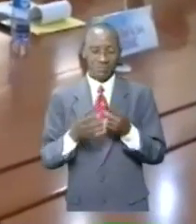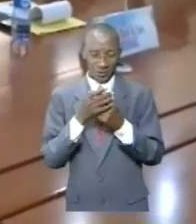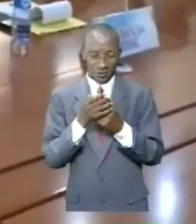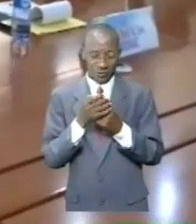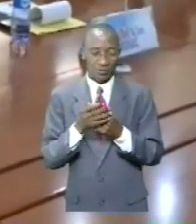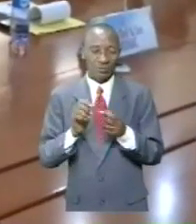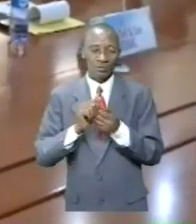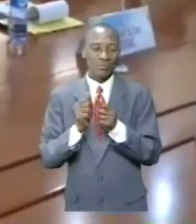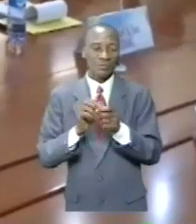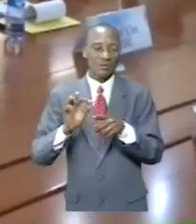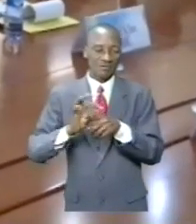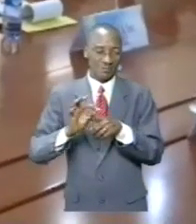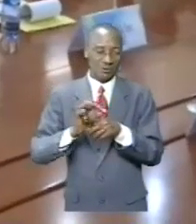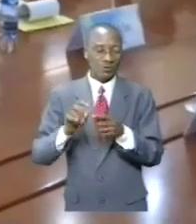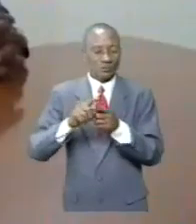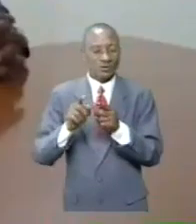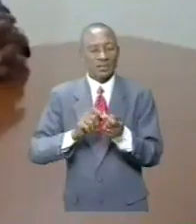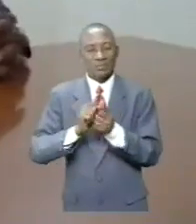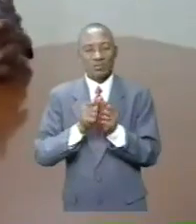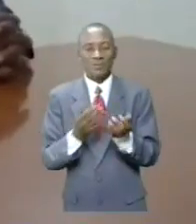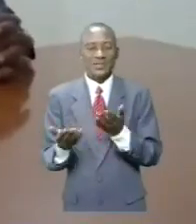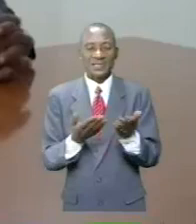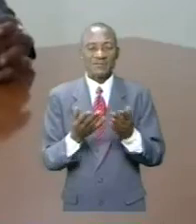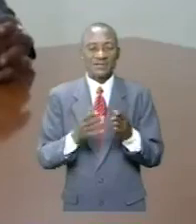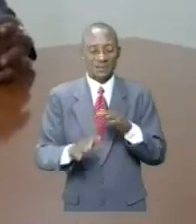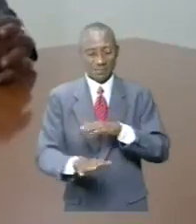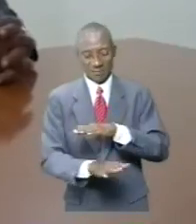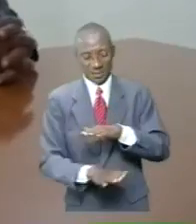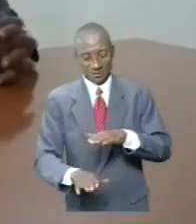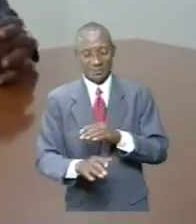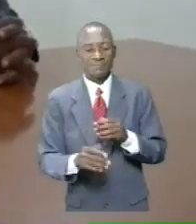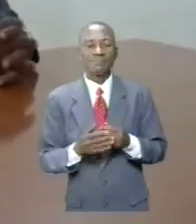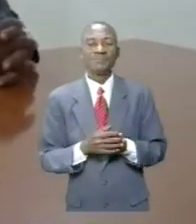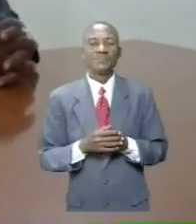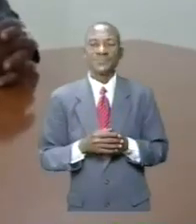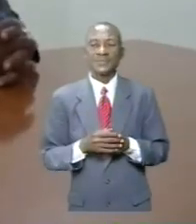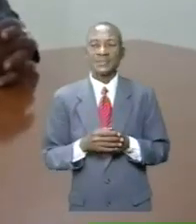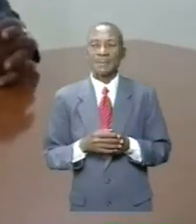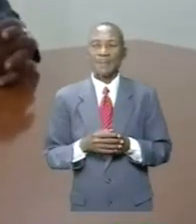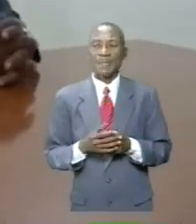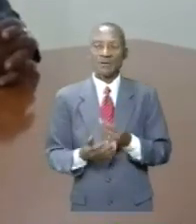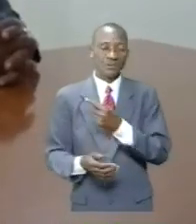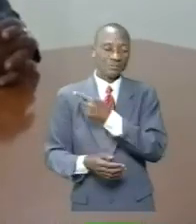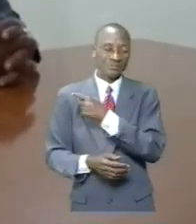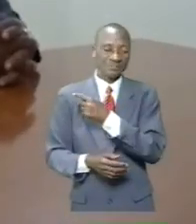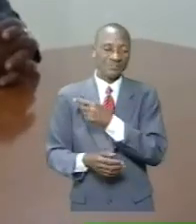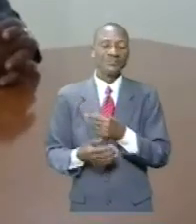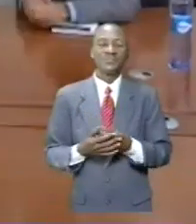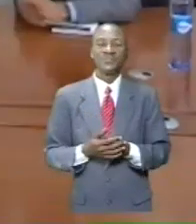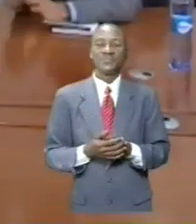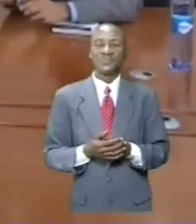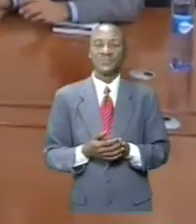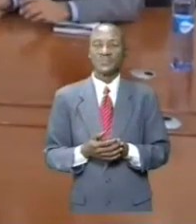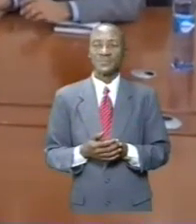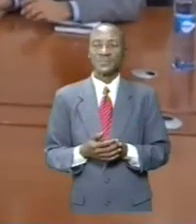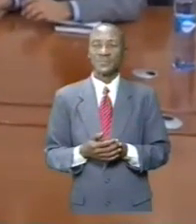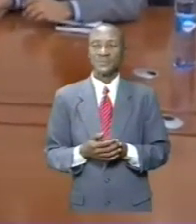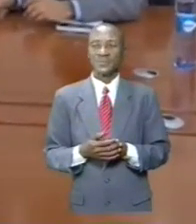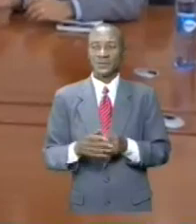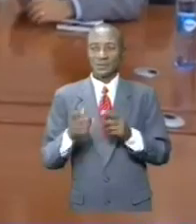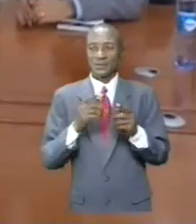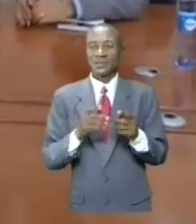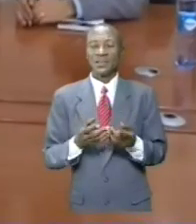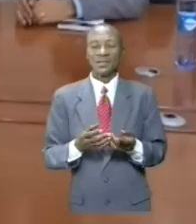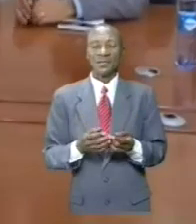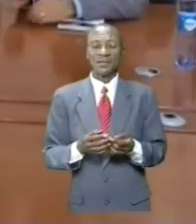des infrastructures sociales de base. Le ministre de la Défense nationale et ancien combattant, le professeur Mengaï Mokenalou, s'est dit, c'est une équipe de la mission diplomatique